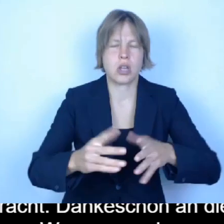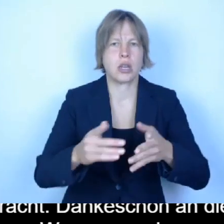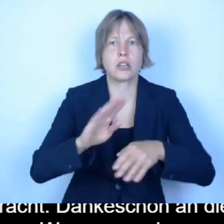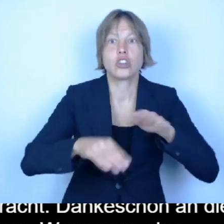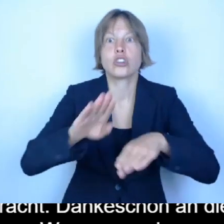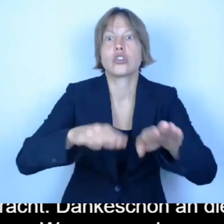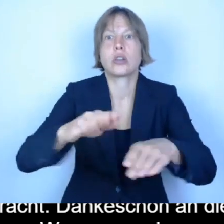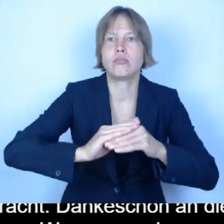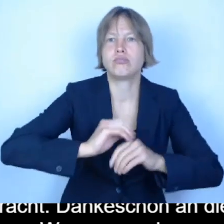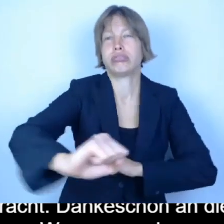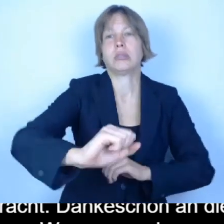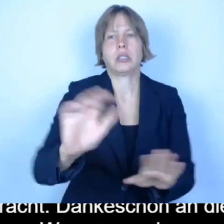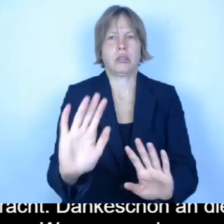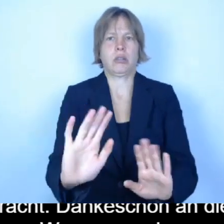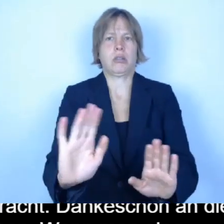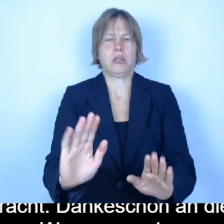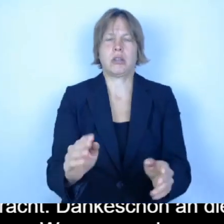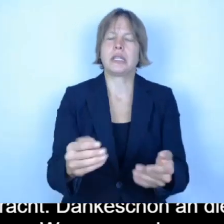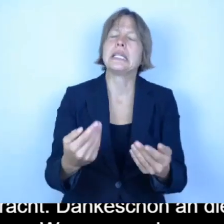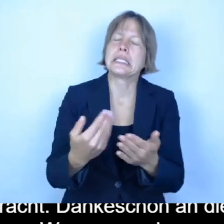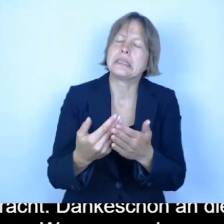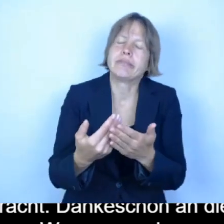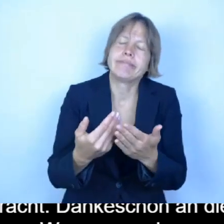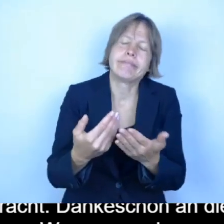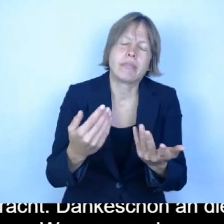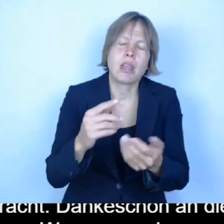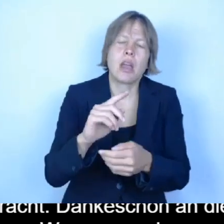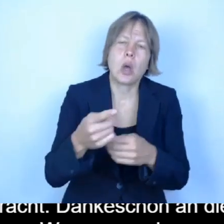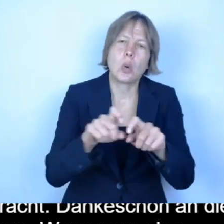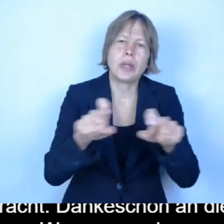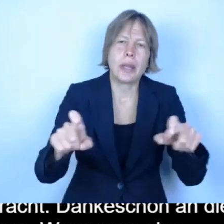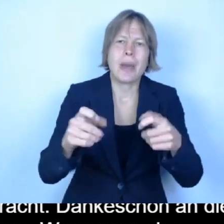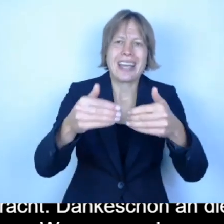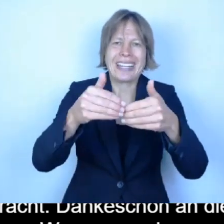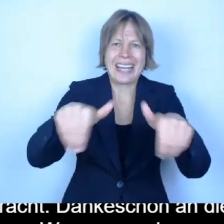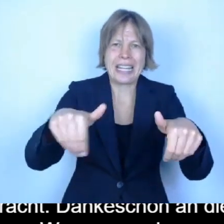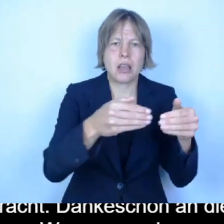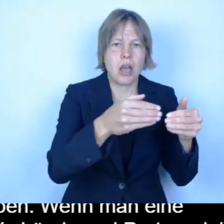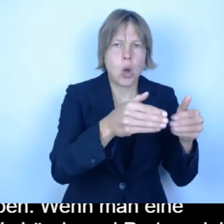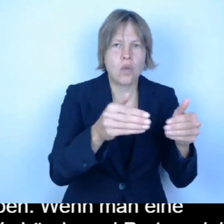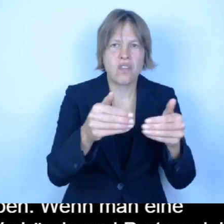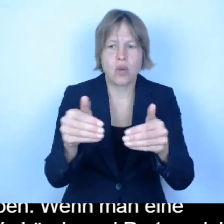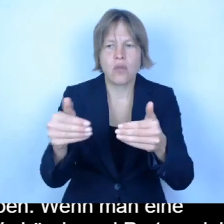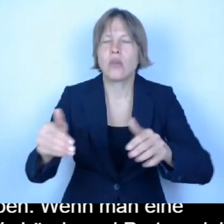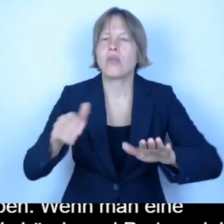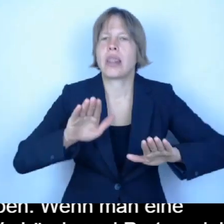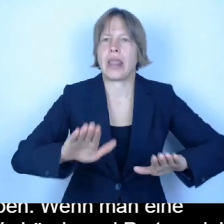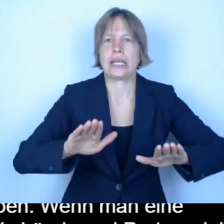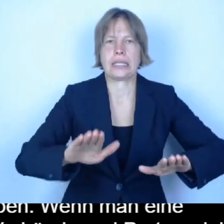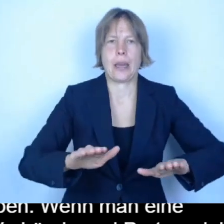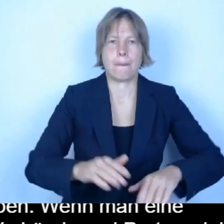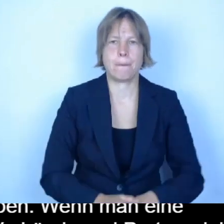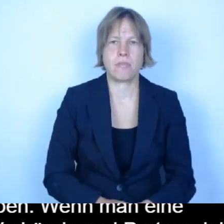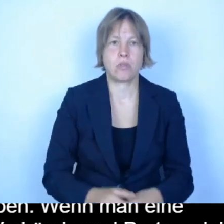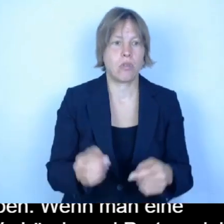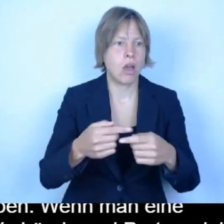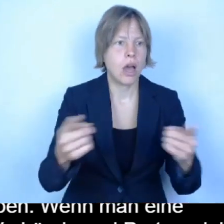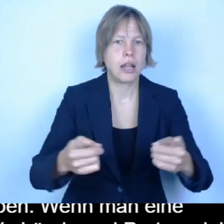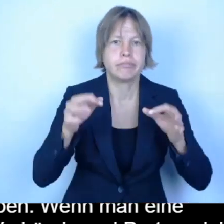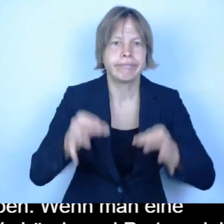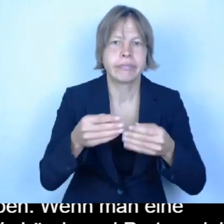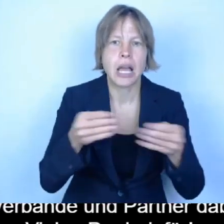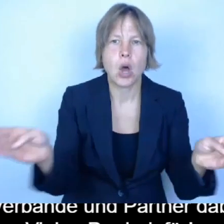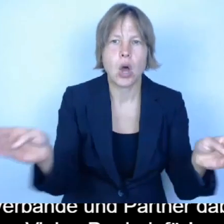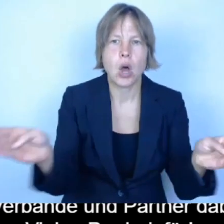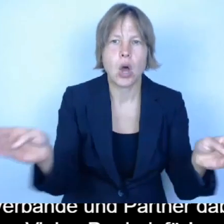einer weiteren Phase dann noch überlegen, wie geht es wirtschaftlich konjunkturell weiter. Jetzt haben wir heute für die Kulturszene das Angebot gemacht.